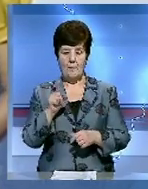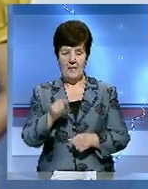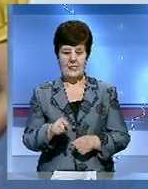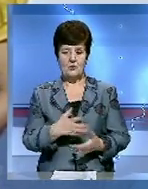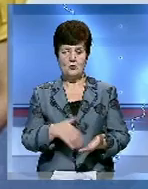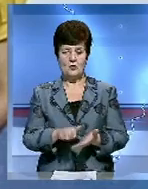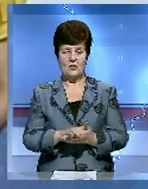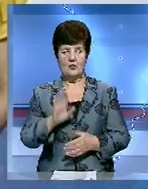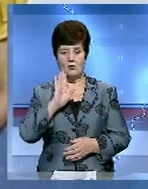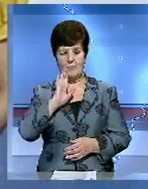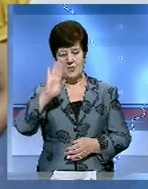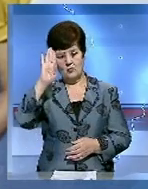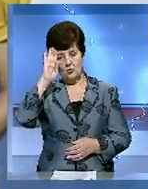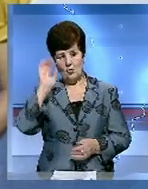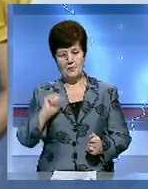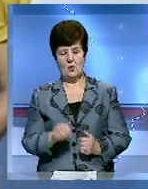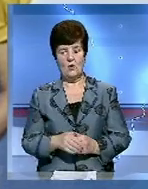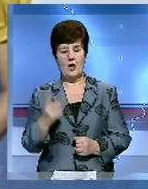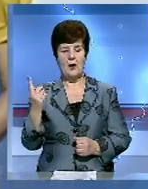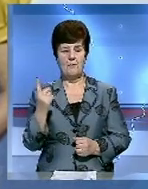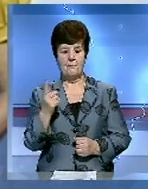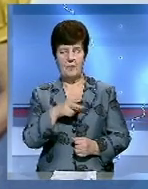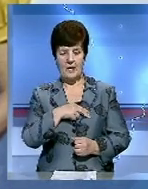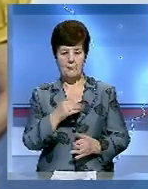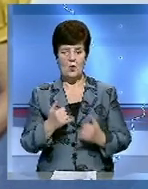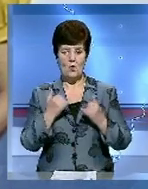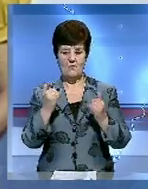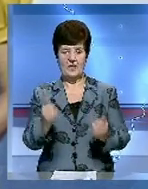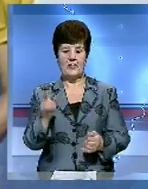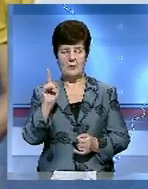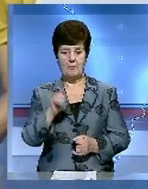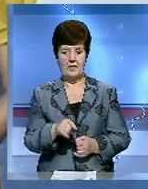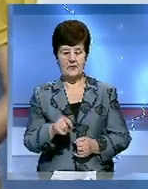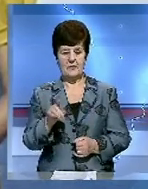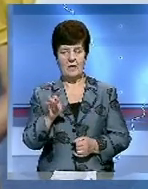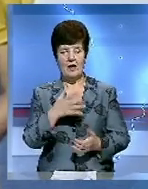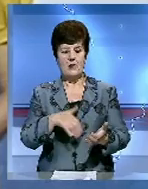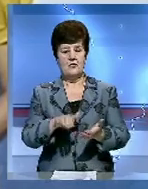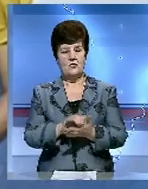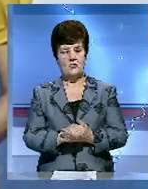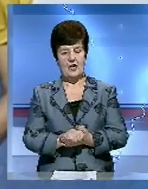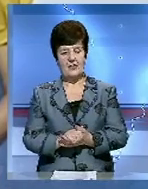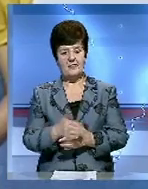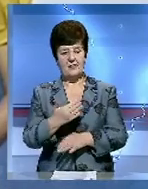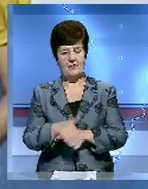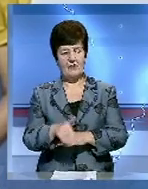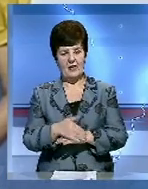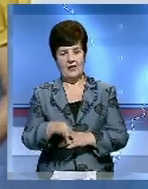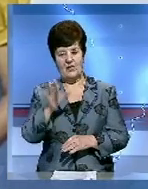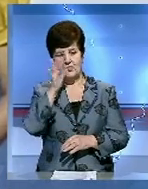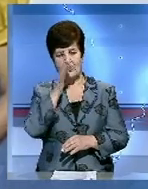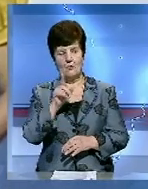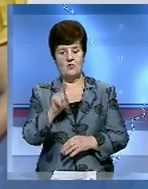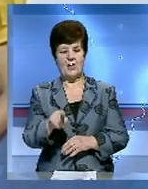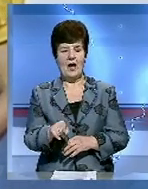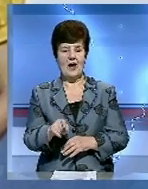Doamnelor și domnilor, premiul va fi oferit pentru o asociație care se află în afara Chișinăului și care